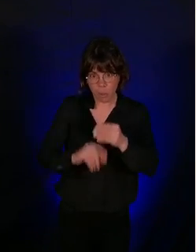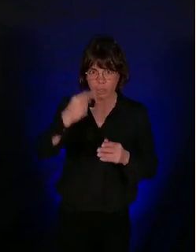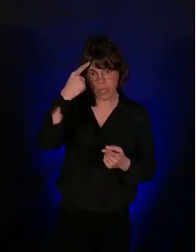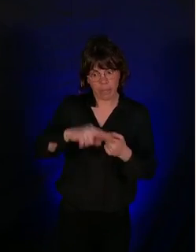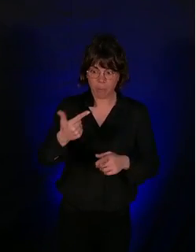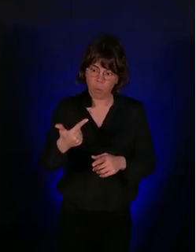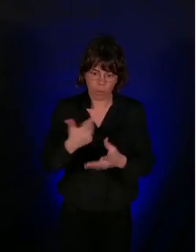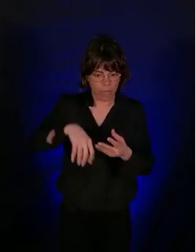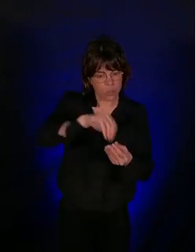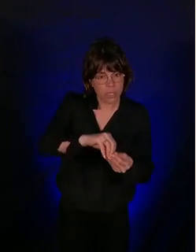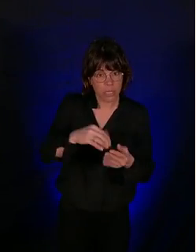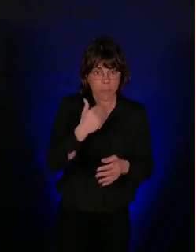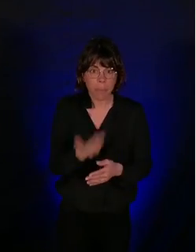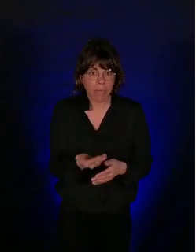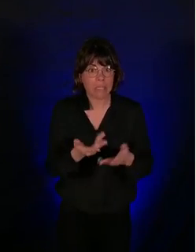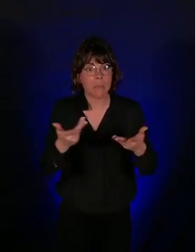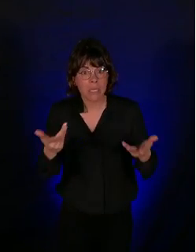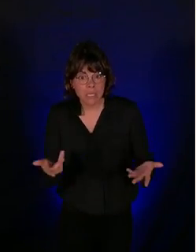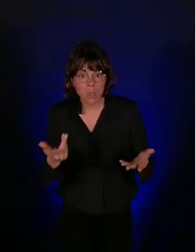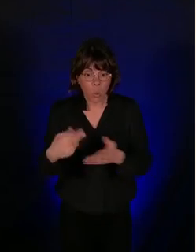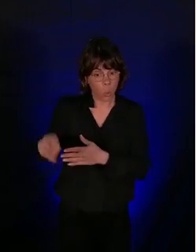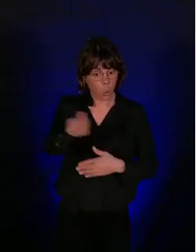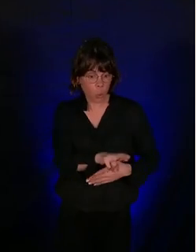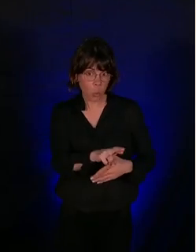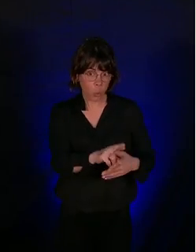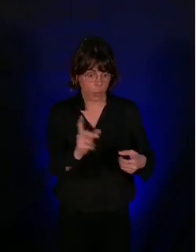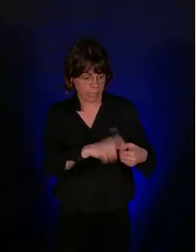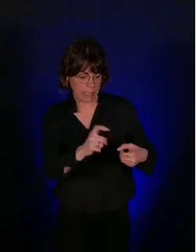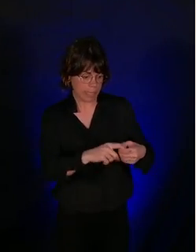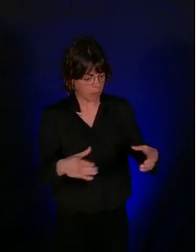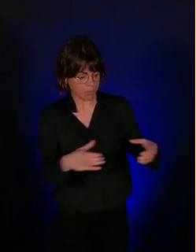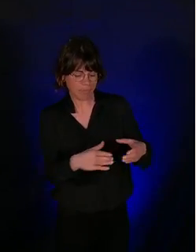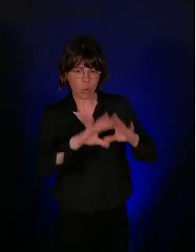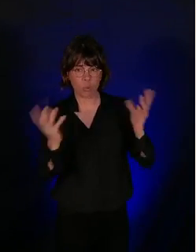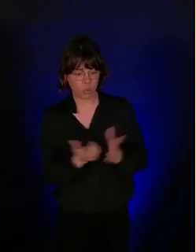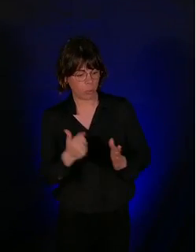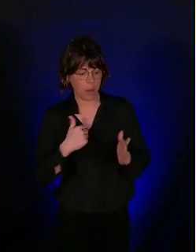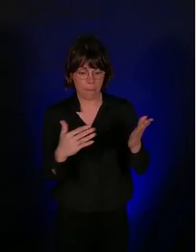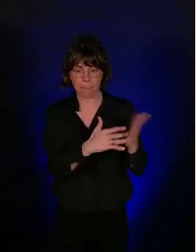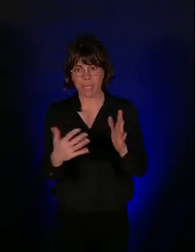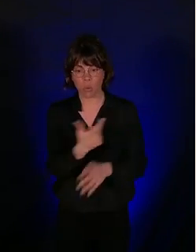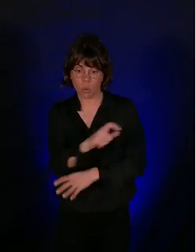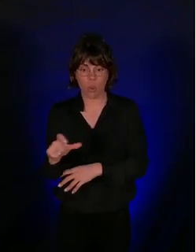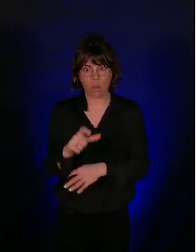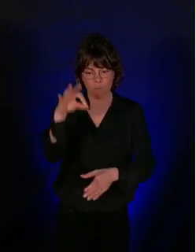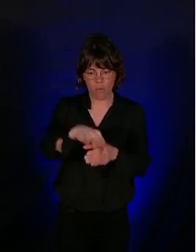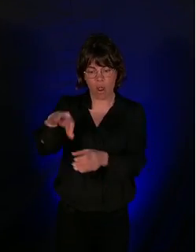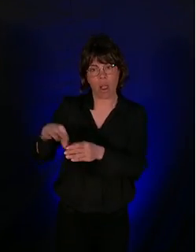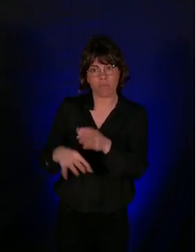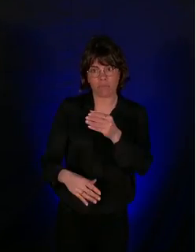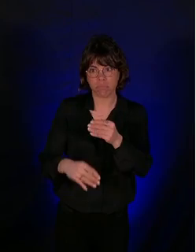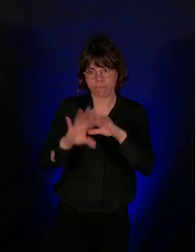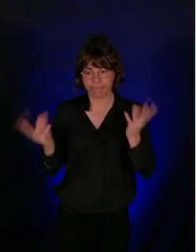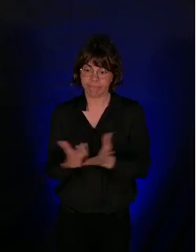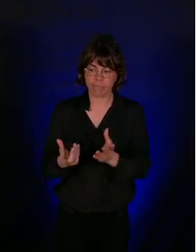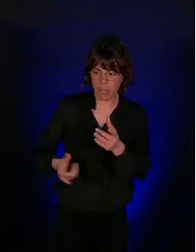je ne sais pas ce que je vais ramener et rapporter au syndicat je suisorteuse de 1200 voix et quelques de 50 s je